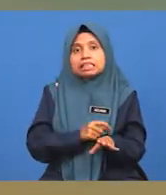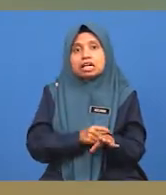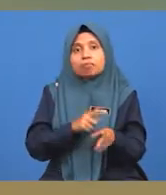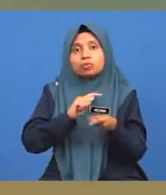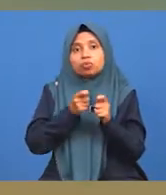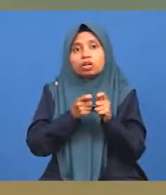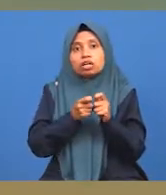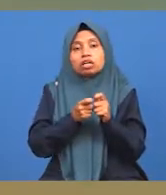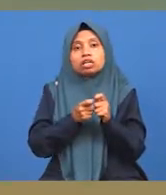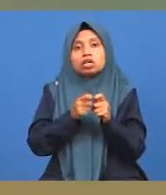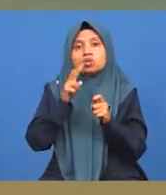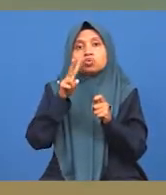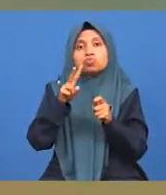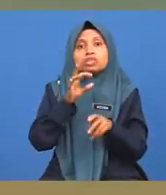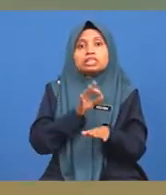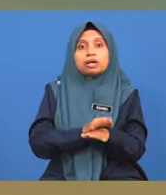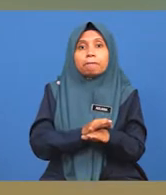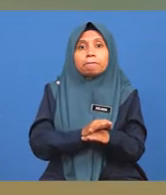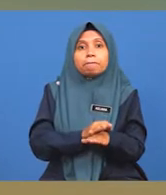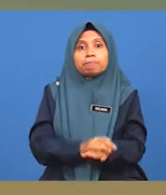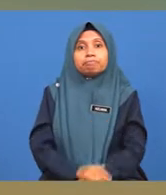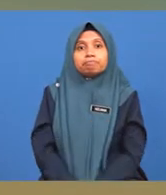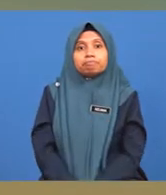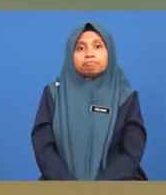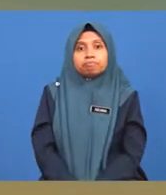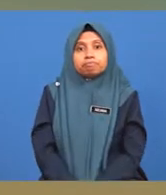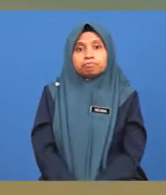3 jam ditukarkan kepada 2 jam.